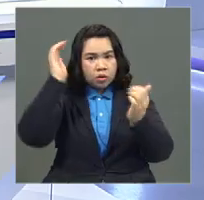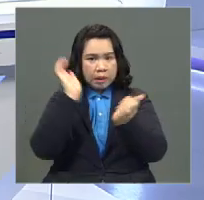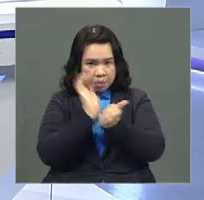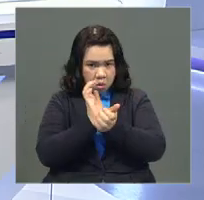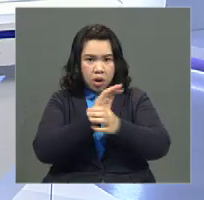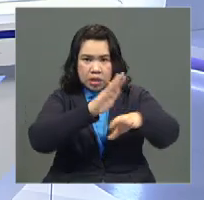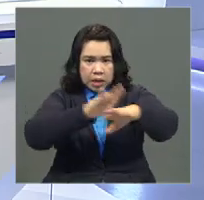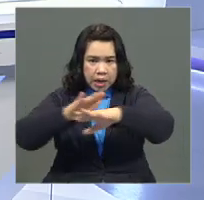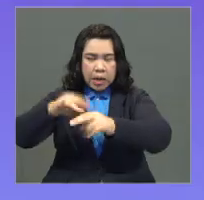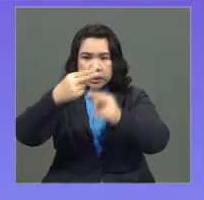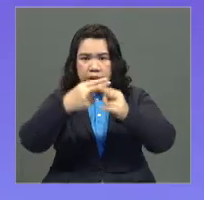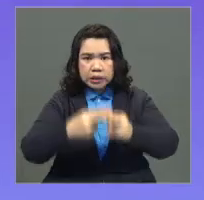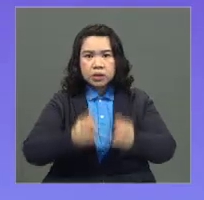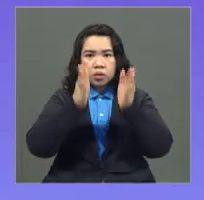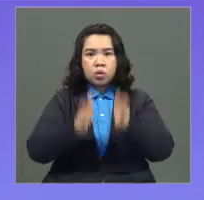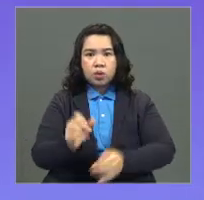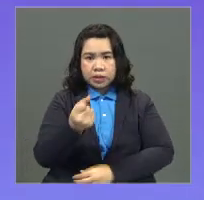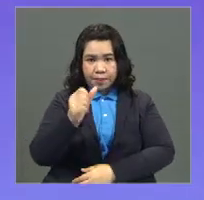สิงหาคมที่ผ่านมานะคะถ้าดูจากภาพข่าวแนวเราก็จะเห็นว่ามีตัวแทนของพรรคการเมืองเข้าไปตั้งโต๊ะสังเกตการณ์นะคะแต่ว่าก็มีการออกมายืนยันนะคะอย่างล่าสุดของพรรคเพื่อไทยนะคะยืนยันว่าไม่ได้มีพรรคการเมืองอยู่เบื้องหลังการชุมนุมนะคะขณะที่ตำรวจก็เตรียมออกหมายเรียกผู้ชุมนุมอย่างน้อย15